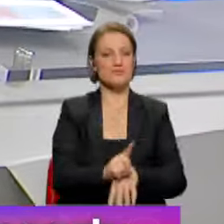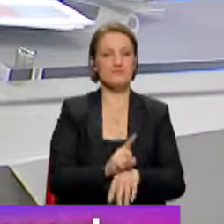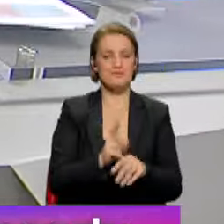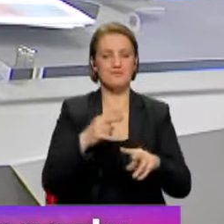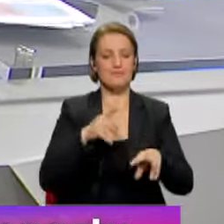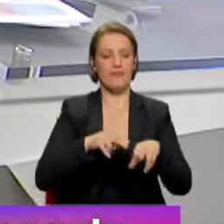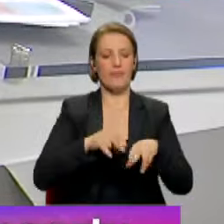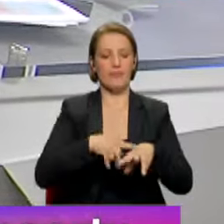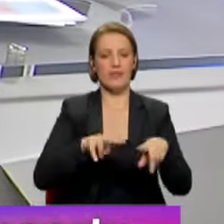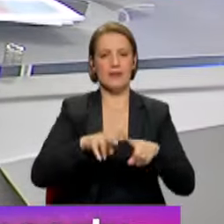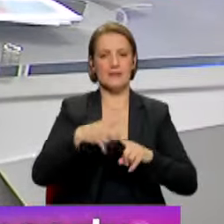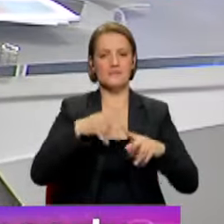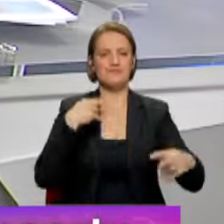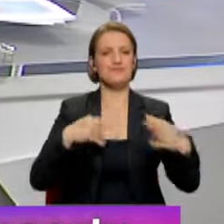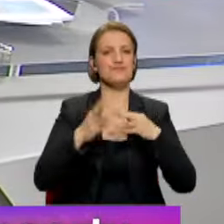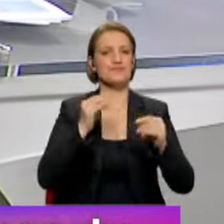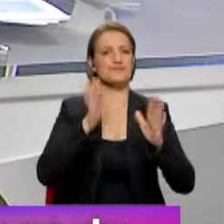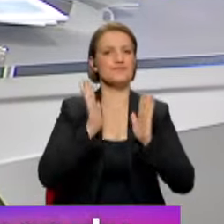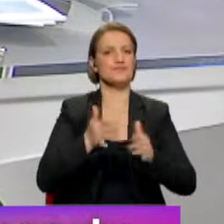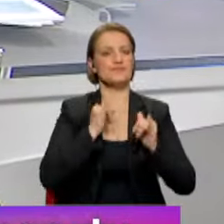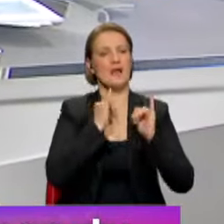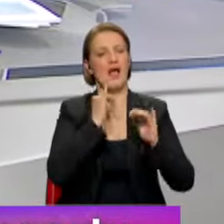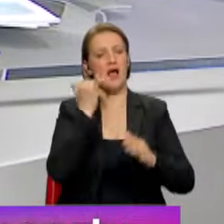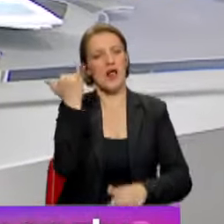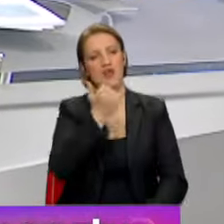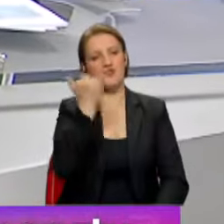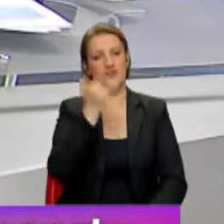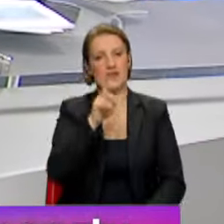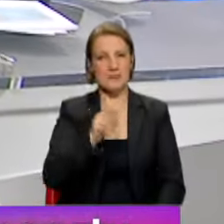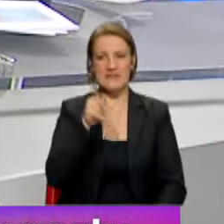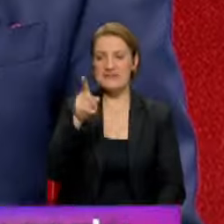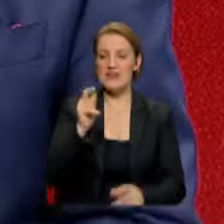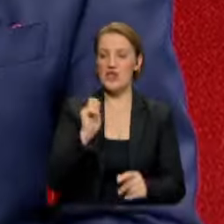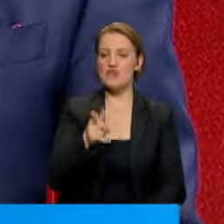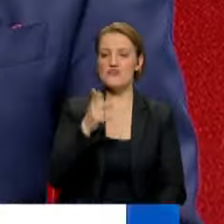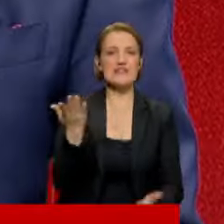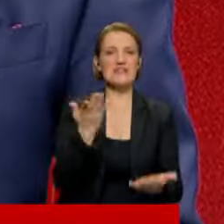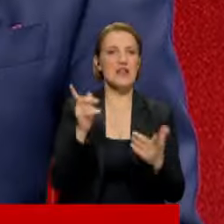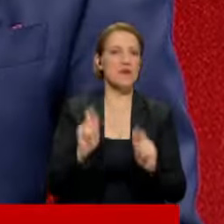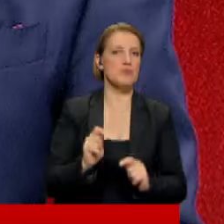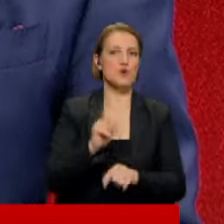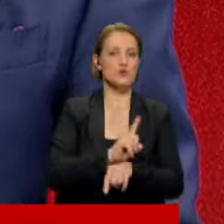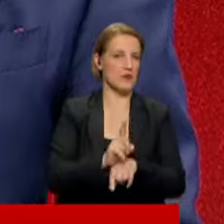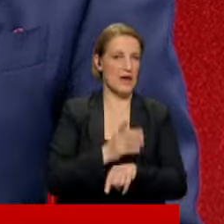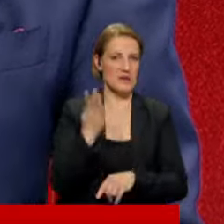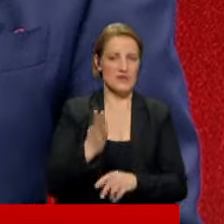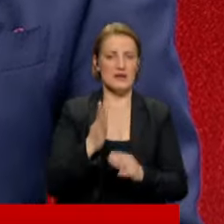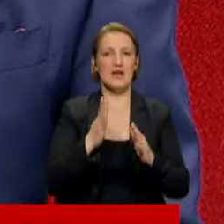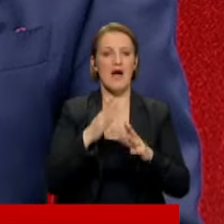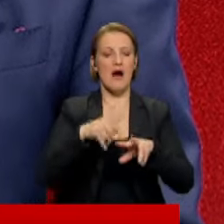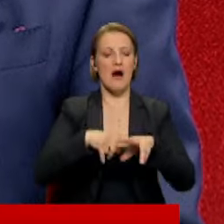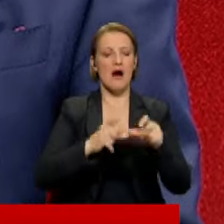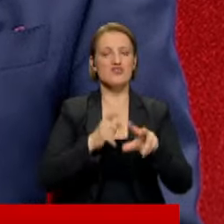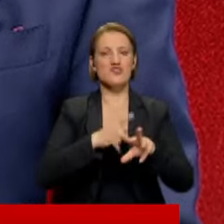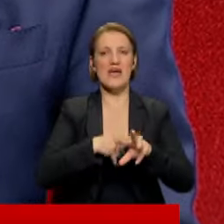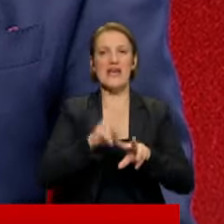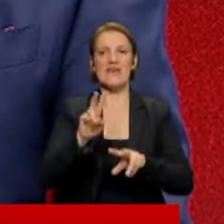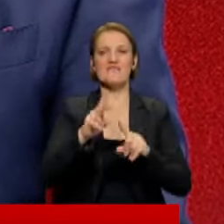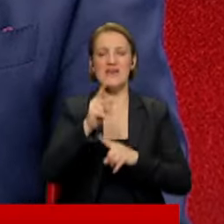Kent lokantaları çok eleştirilmişti Mesela bu devamet edecek misin ilçenizde Nasıl ilerliyor süreç sonra aşevleri